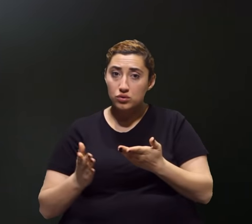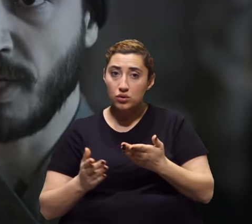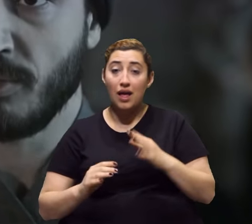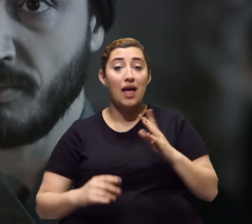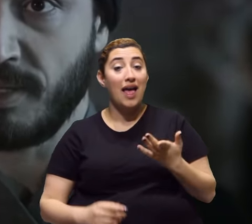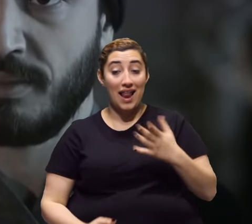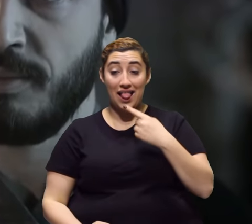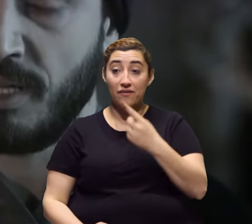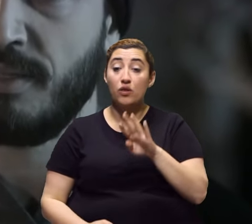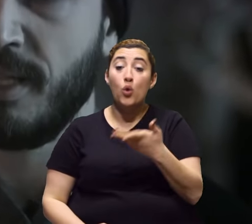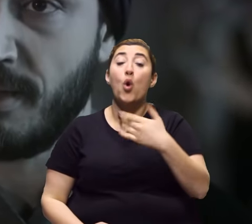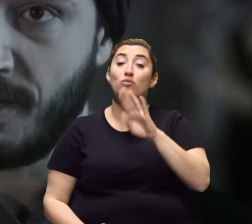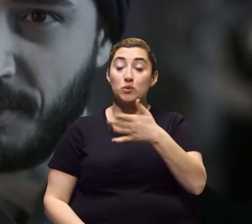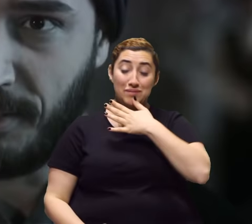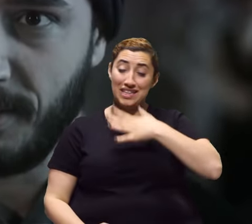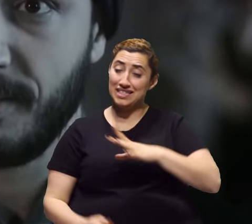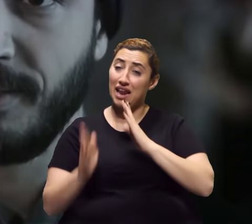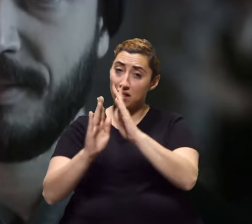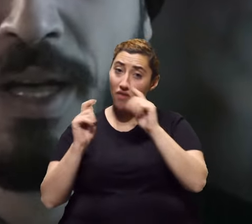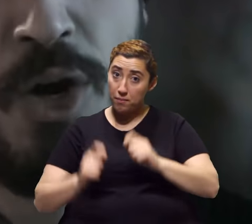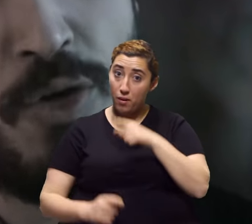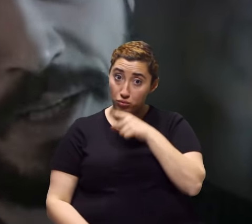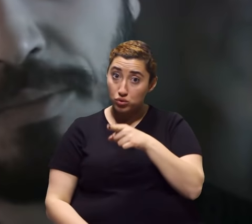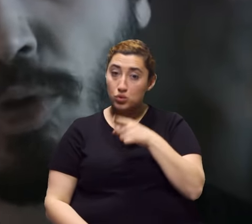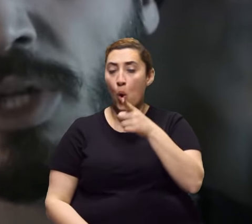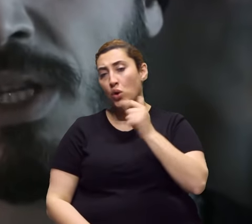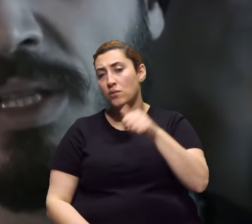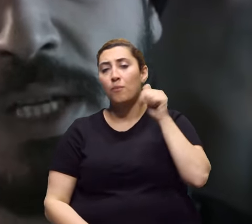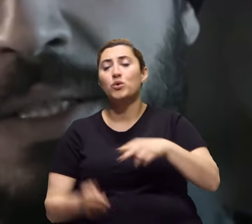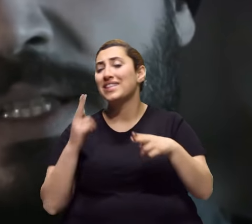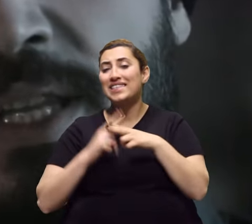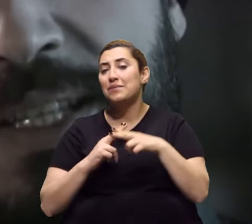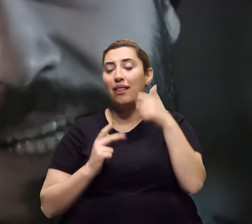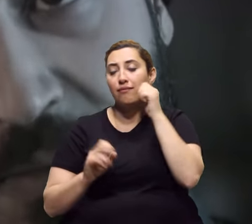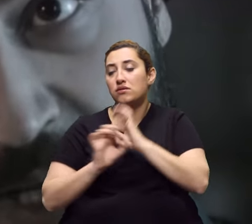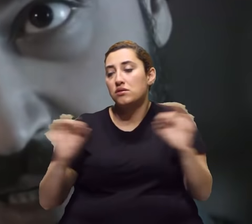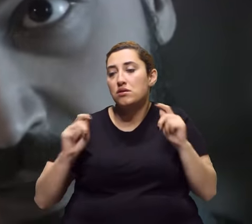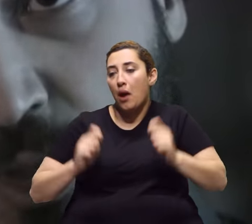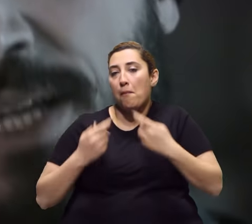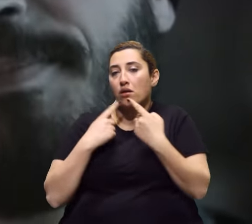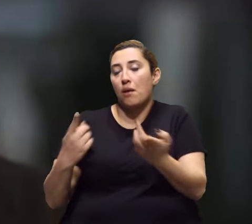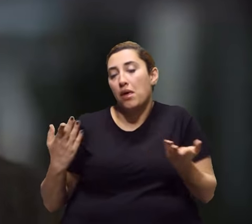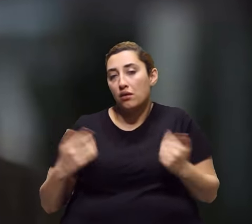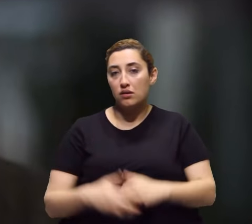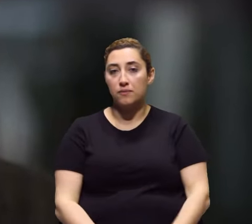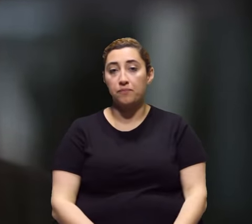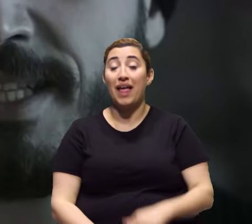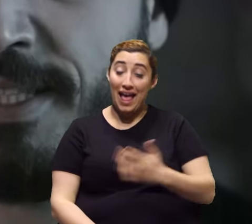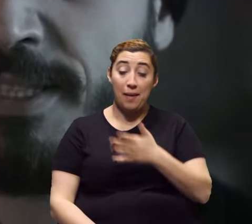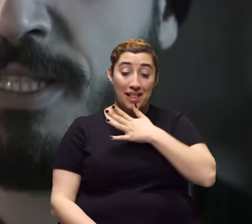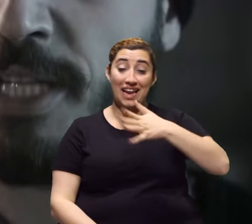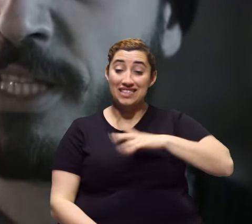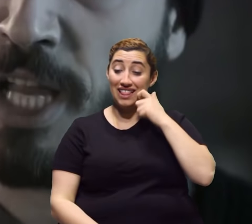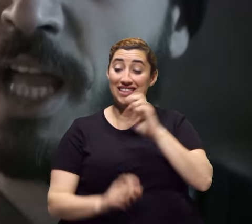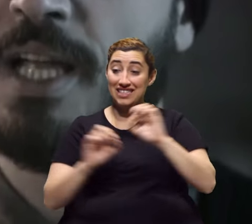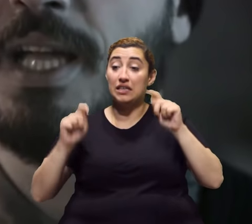Madem küfründen dönmezsin, bile isteye devam ettirirsin, o vakit bunun adı dinsizlik etmek ola. E bile isteye